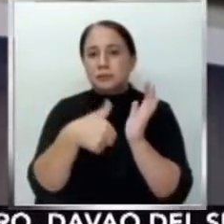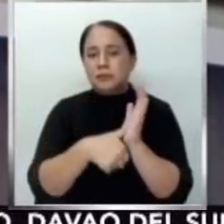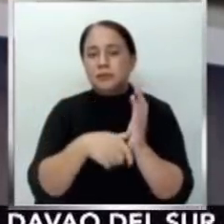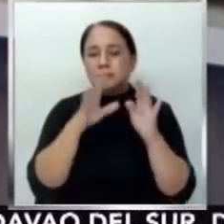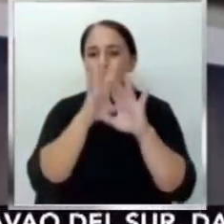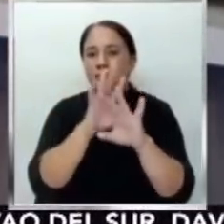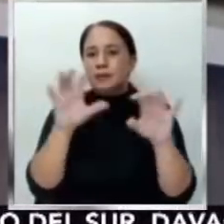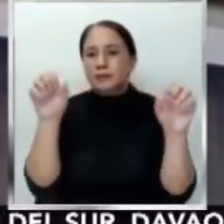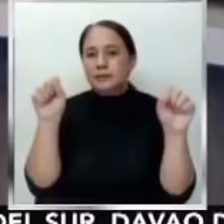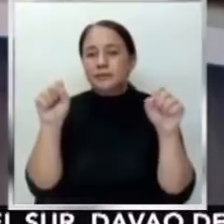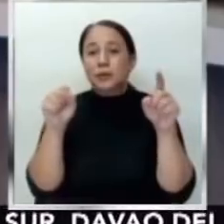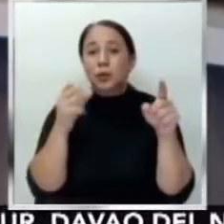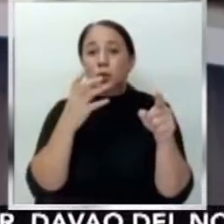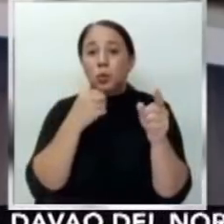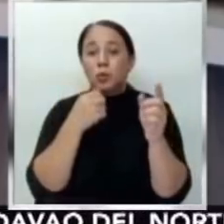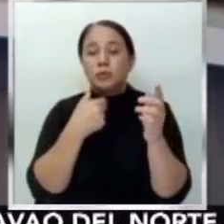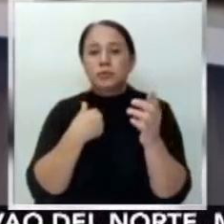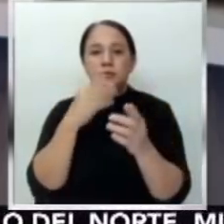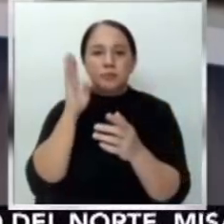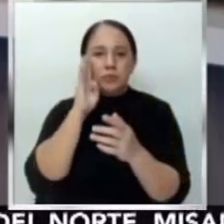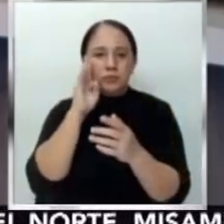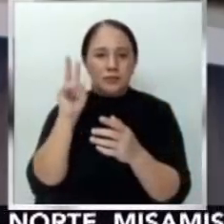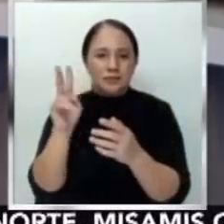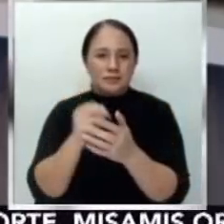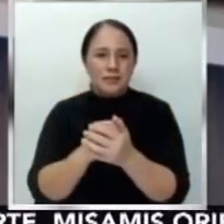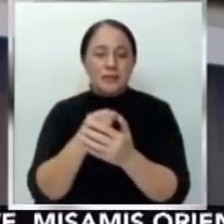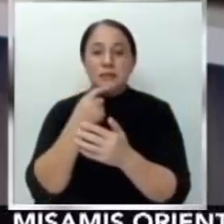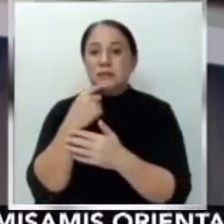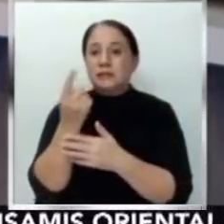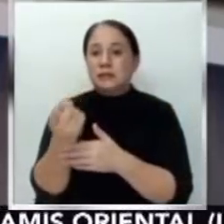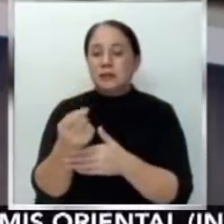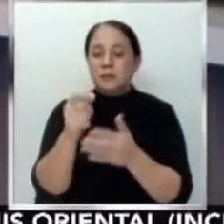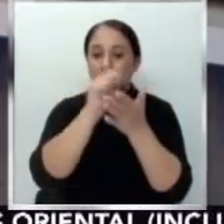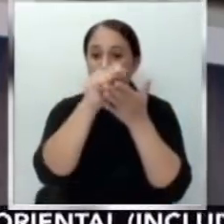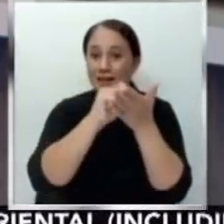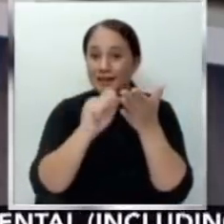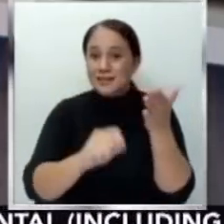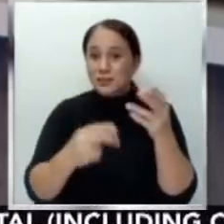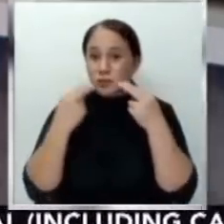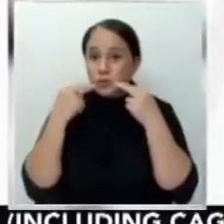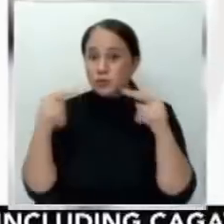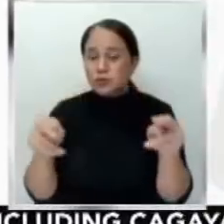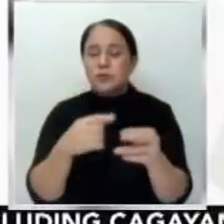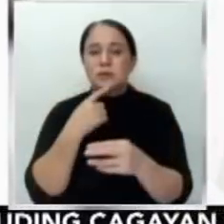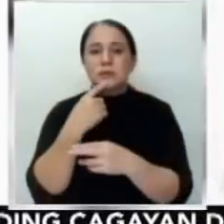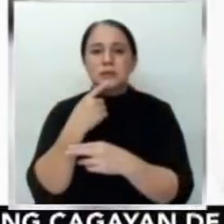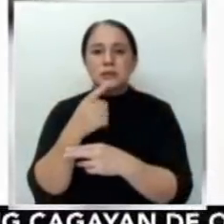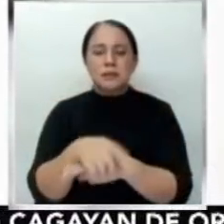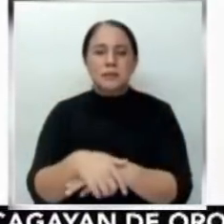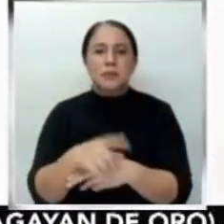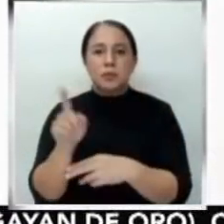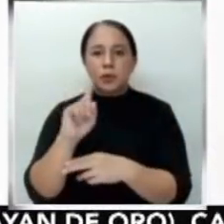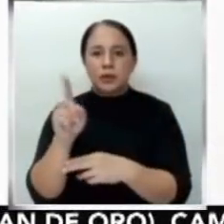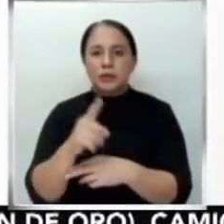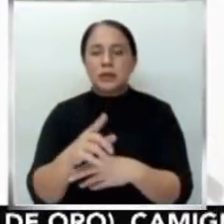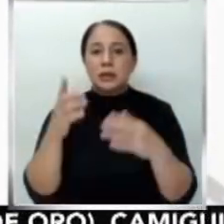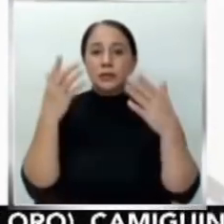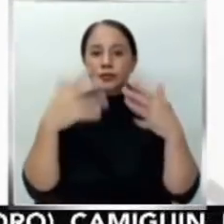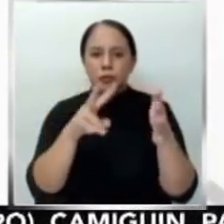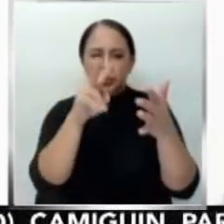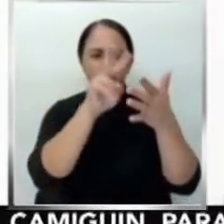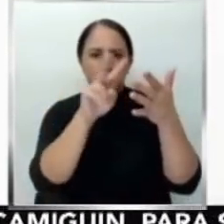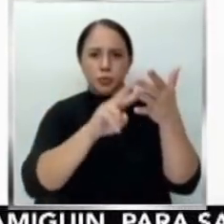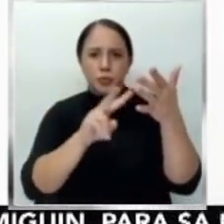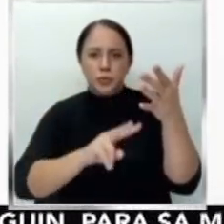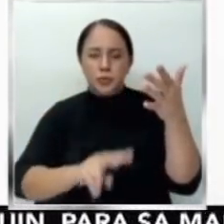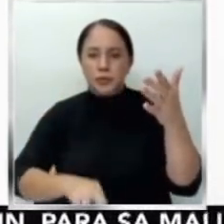Aspirant Bongbong Marcos. Sa kanyang column sa Philippine Daily Inquirer, sinabi po ni Panganiban na matapos basahin ang resolusyon